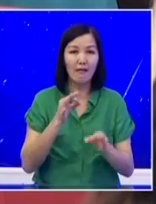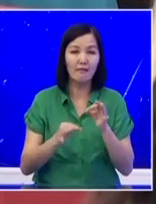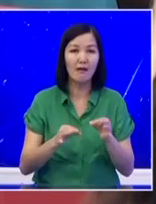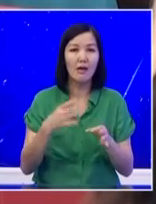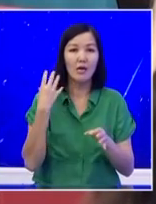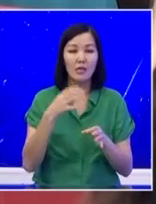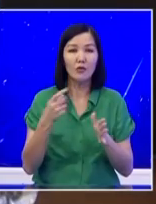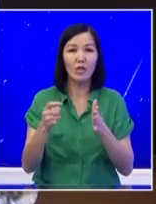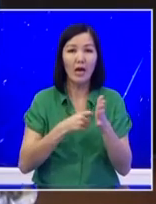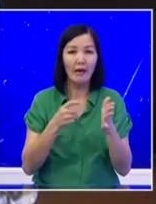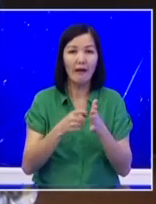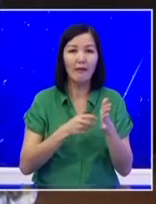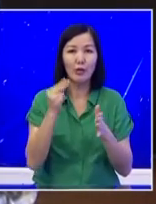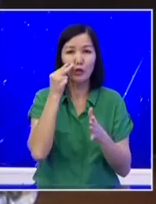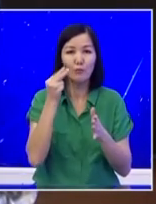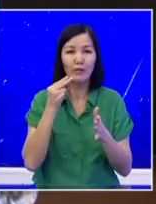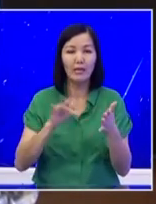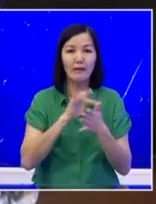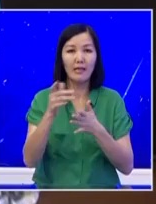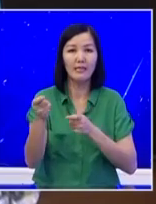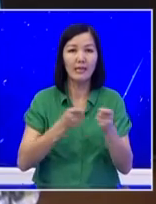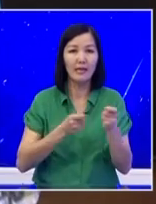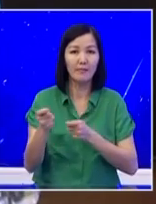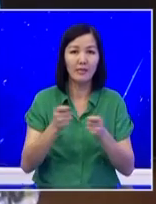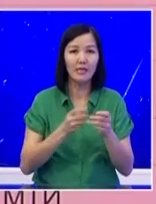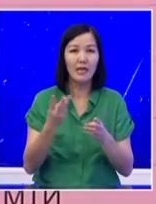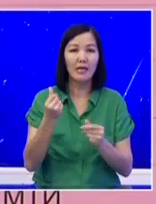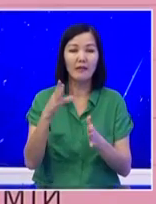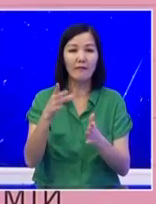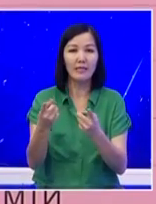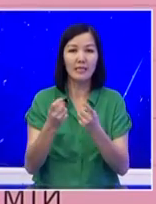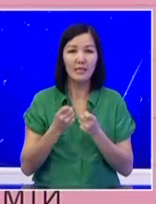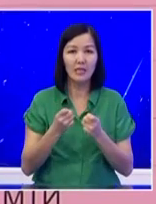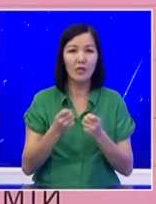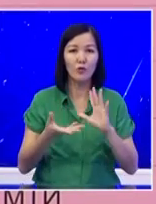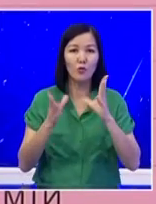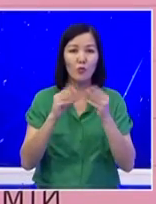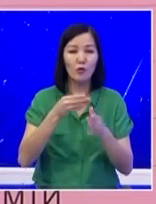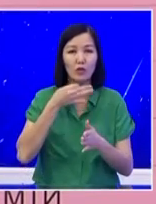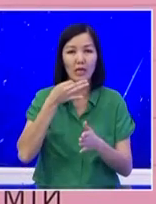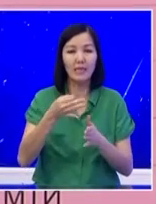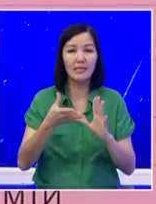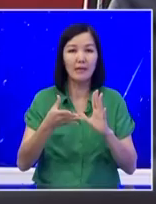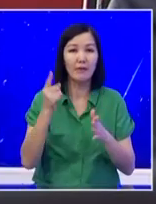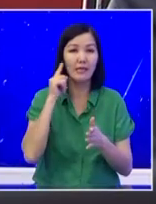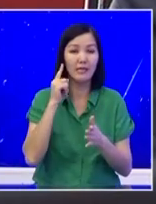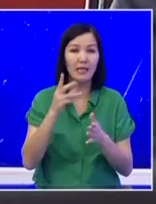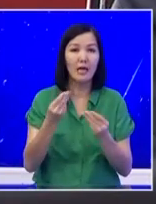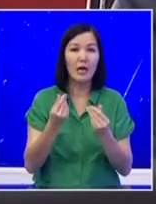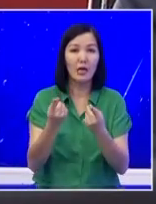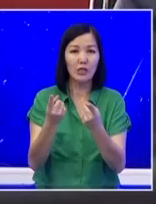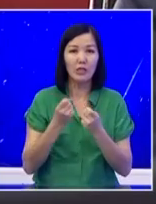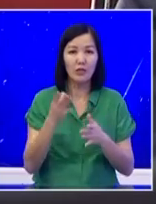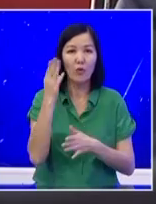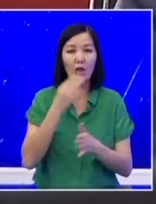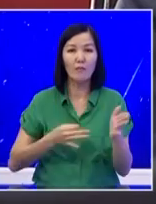Сонымен қатар Қызылорда, Қарағанды облысы мен Шымкент қаласы әкімдерінің инвестиция тарту бойынша есебі тыңдалды. Қаржы тарту жұмысы